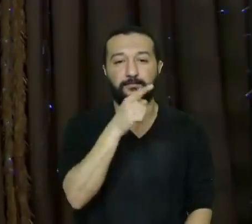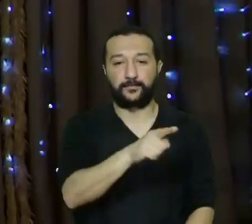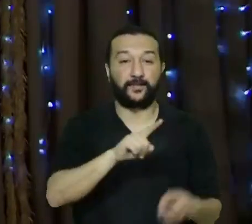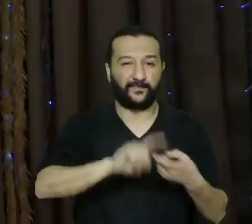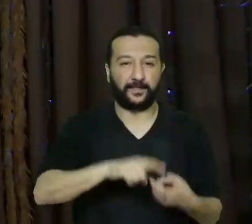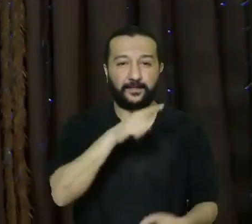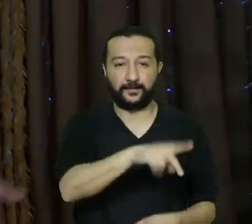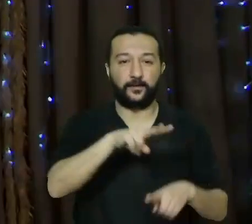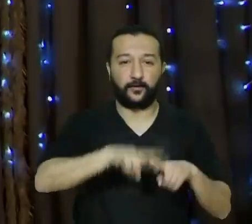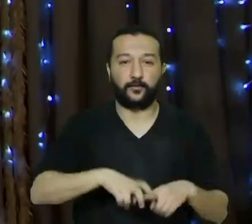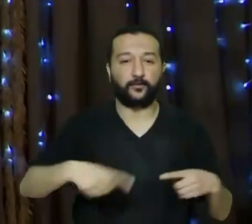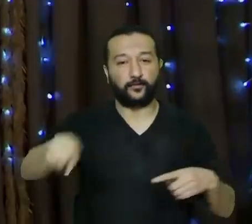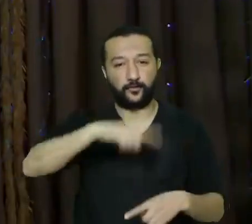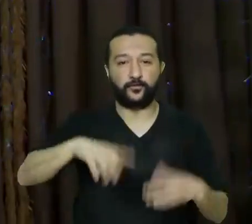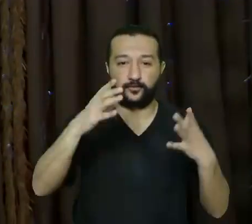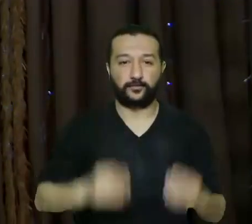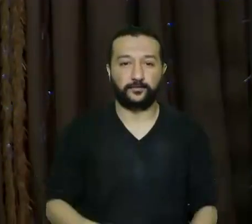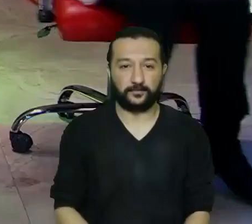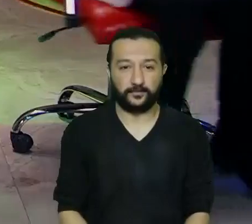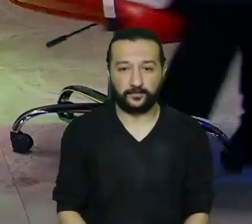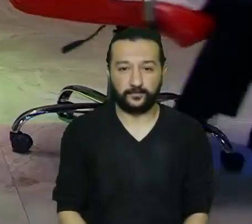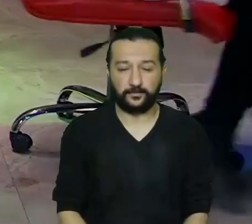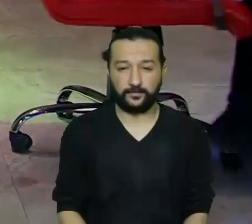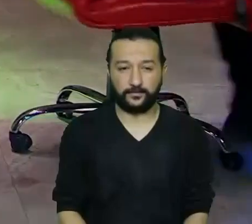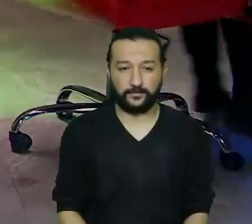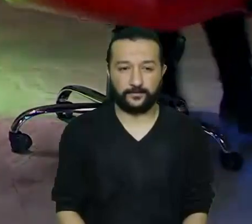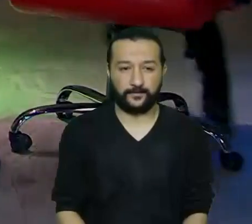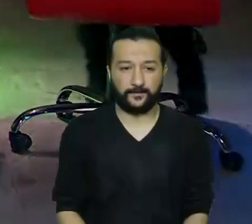Ve koltuklar dönsün.